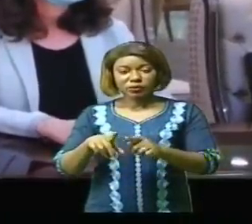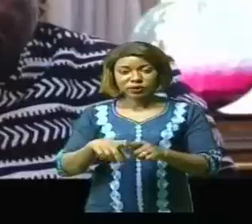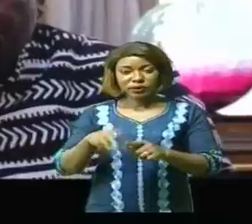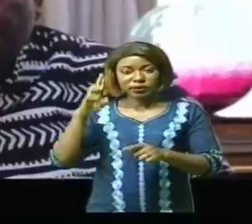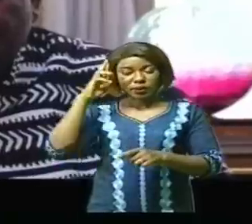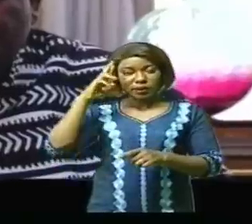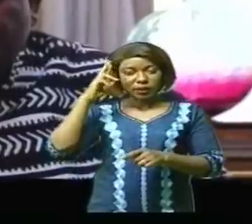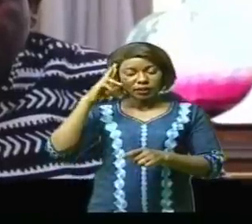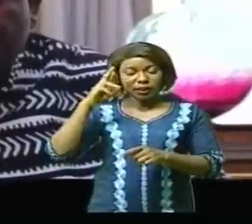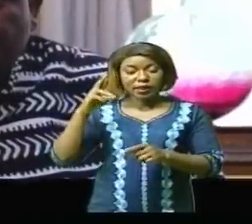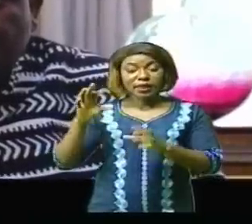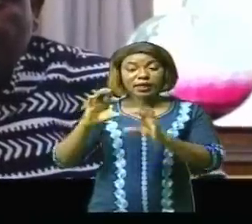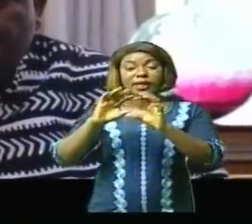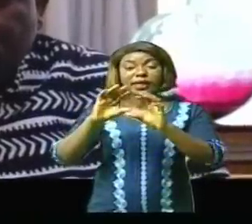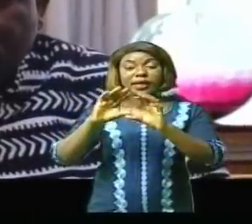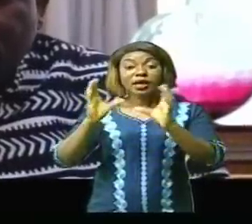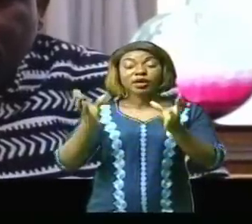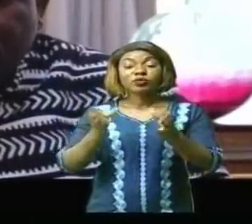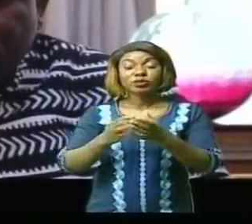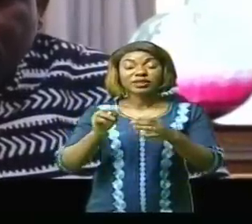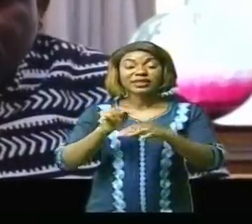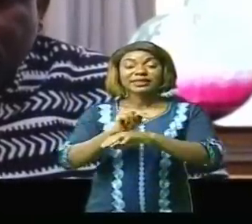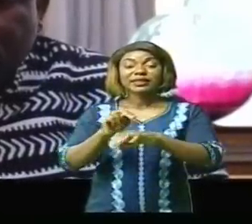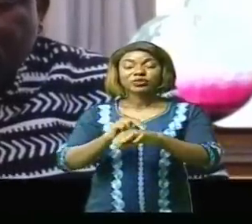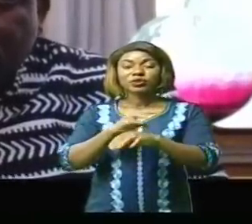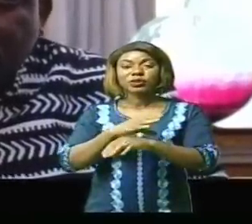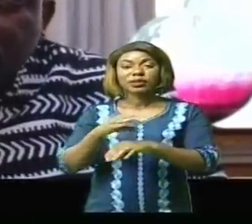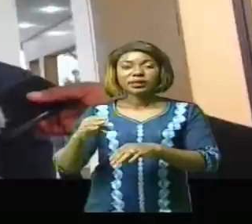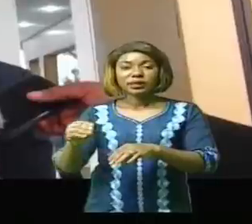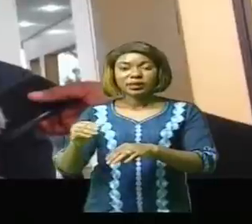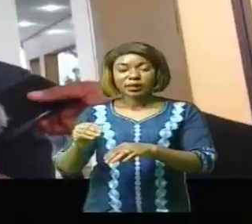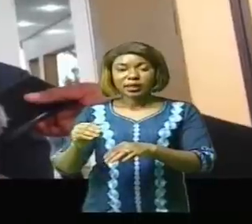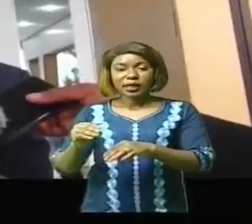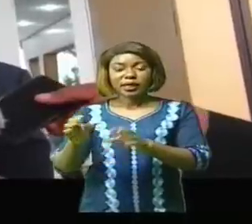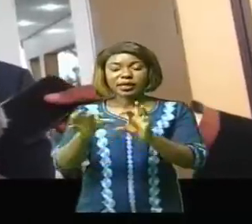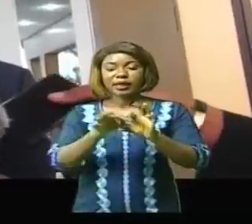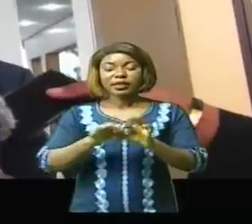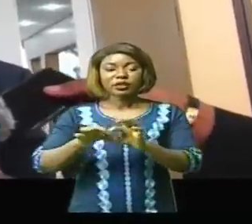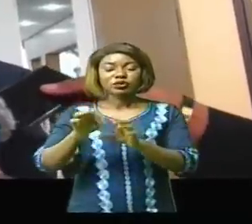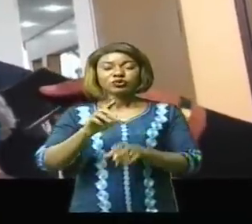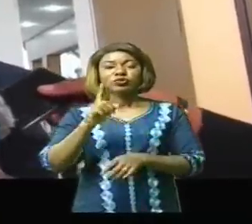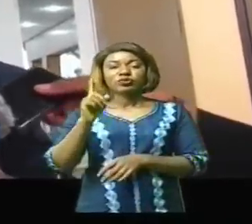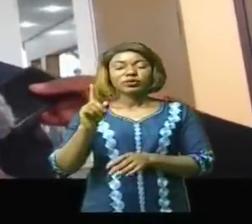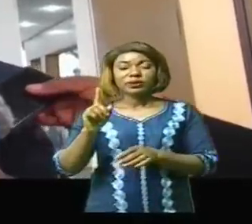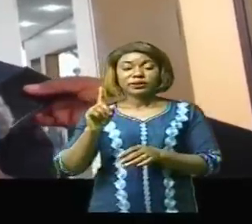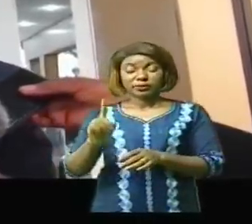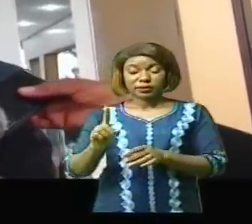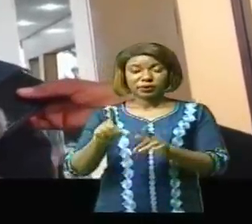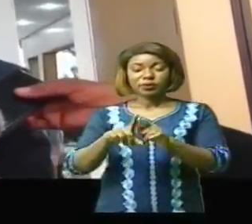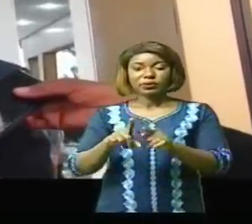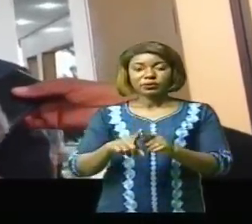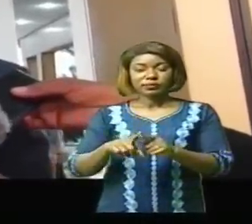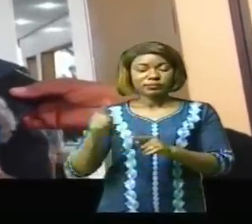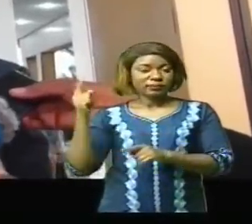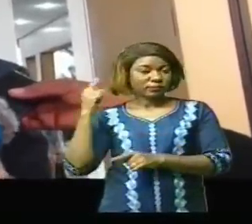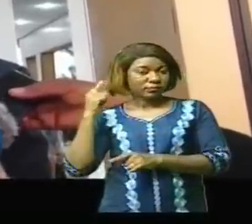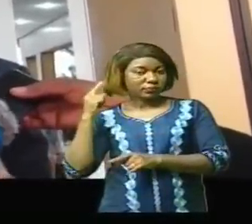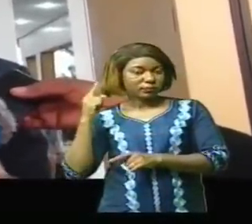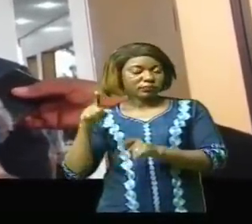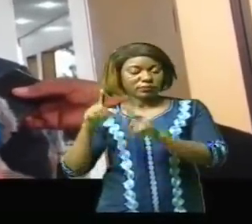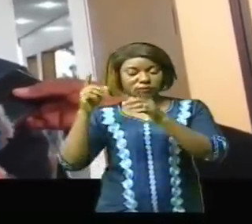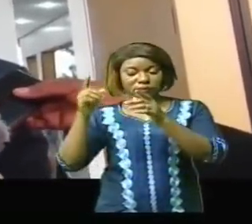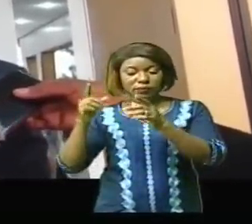la communauté internationale et les Nations Unies. C'était l'occasion pour moi d'écouter le